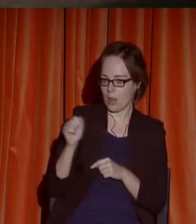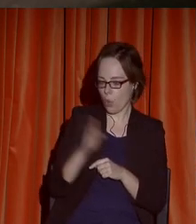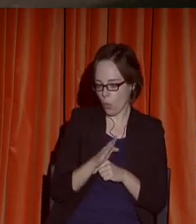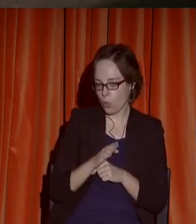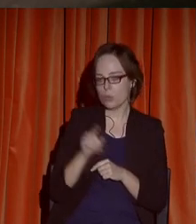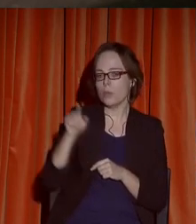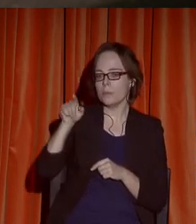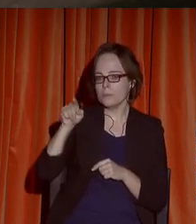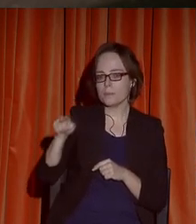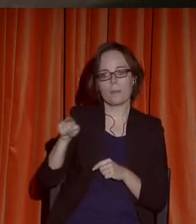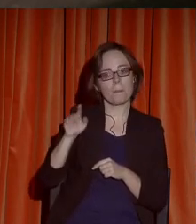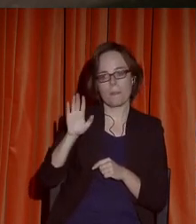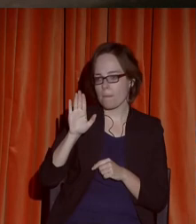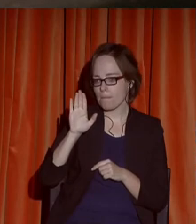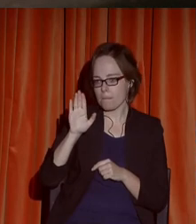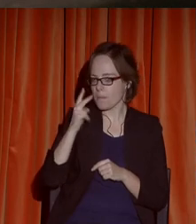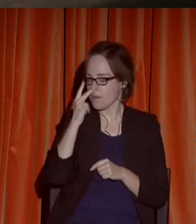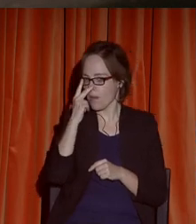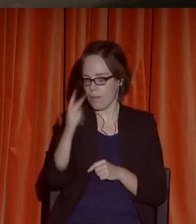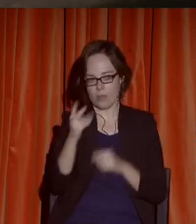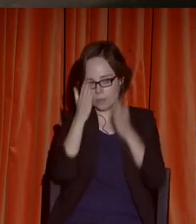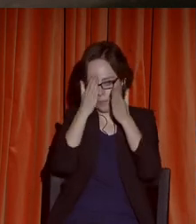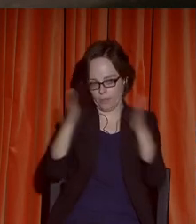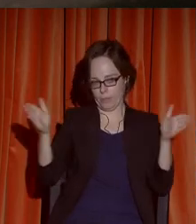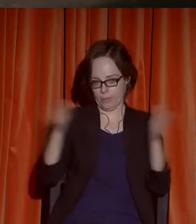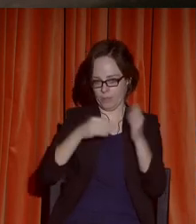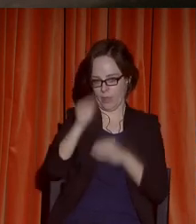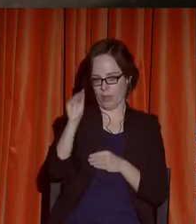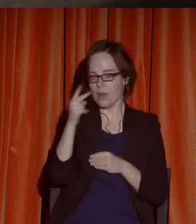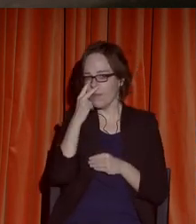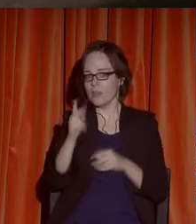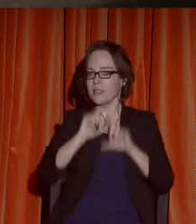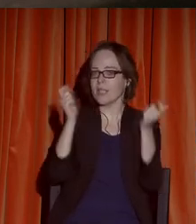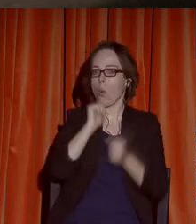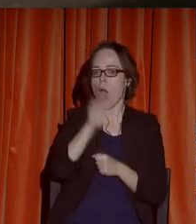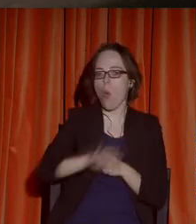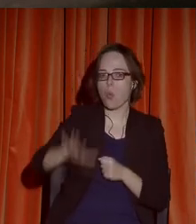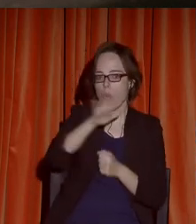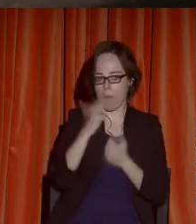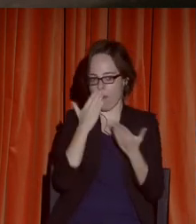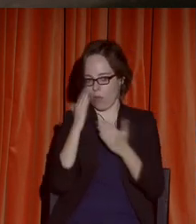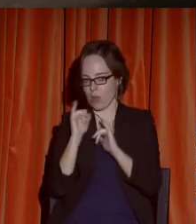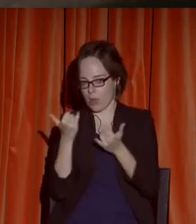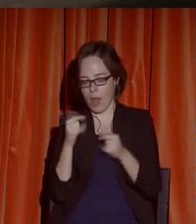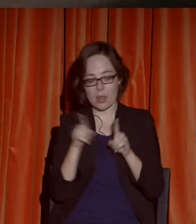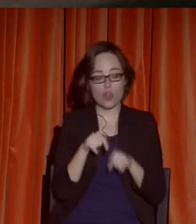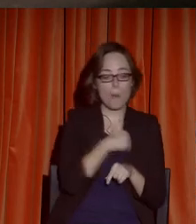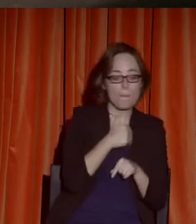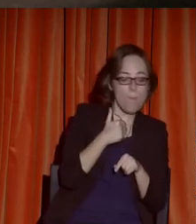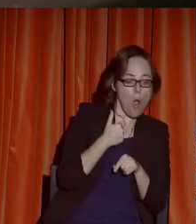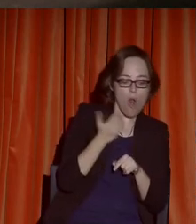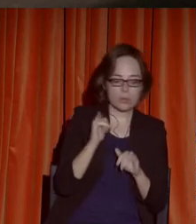ma bardzo szeroki ogląd tego, jak wygląda Europa i gdzie my w tej Europie.